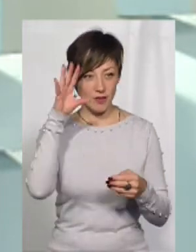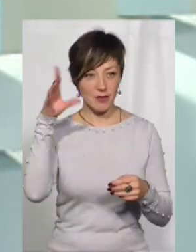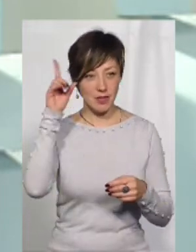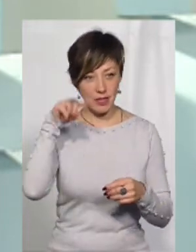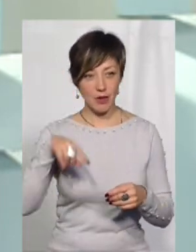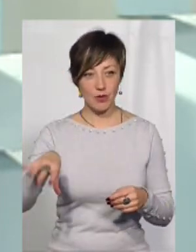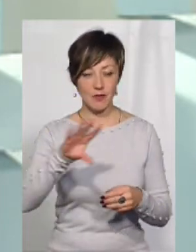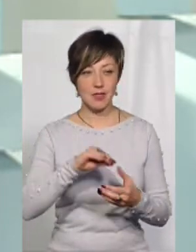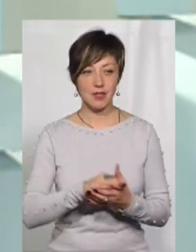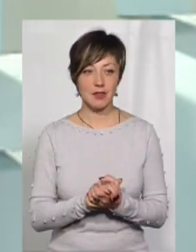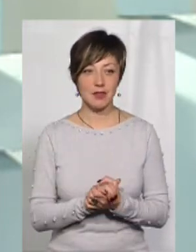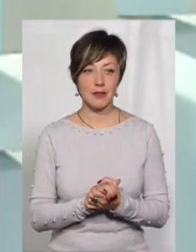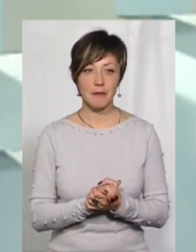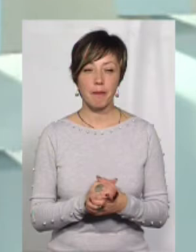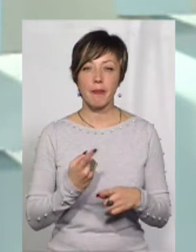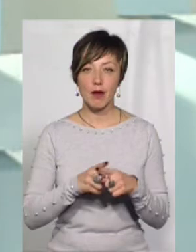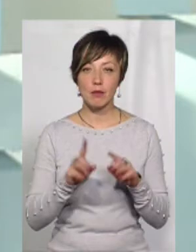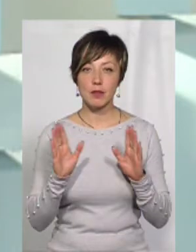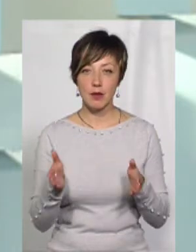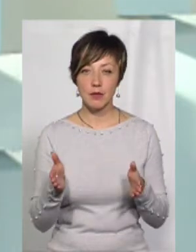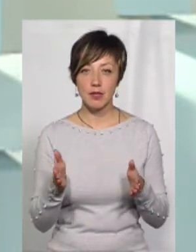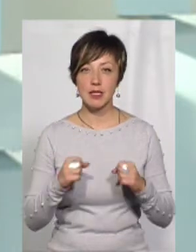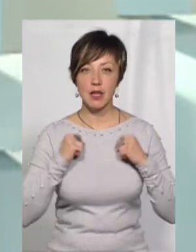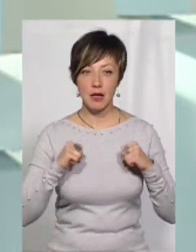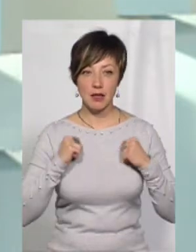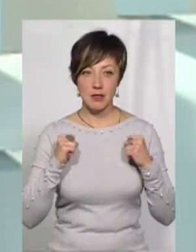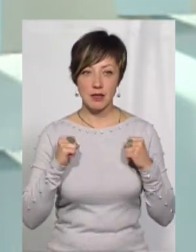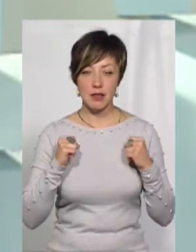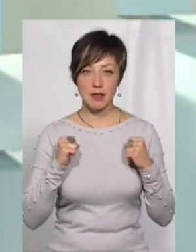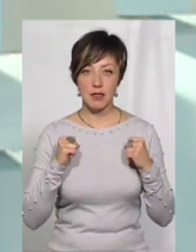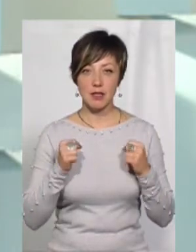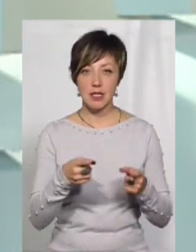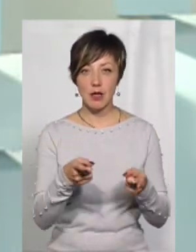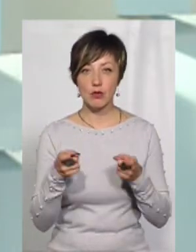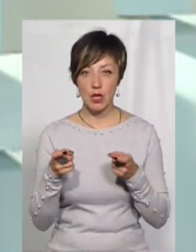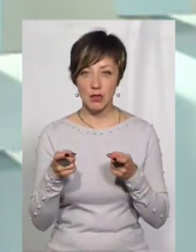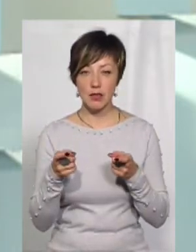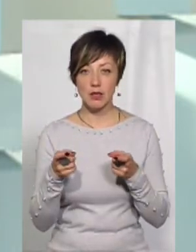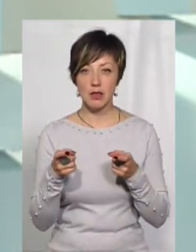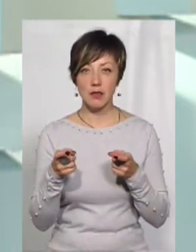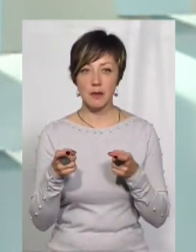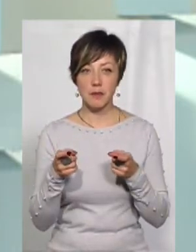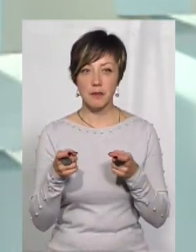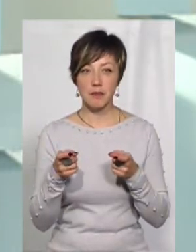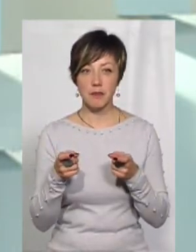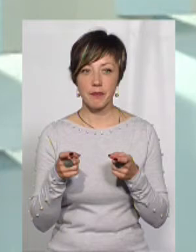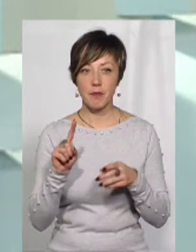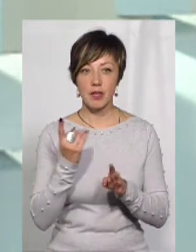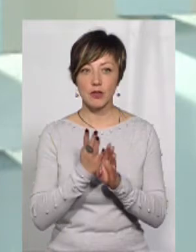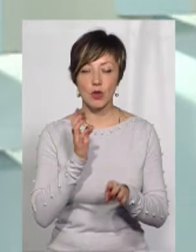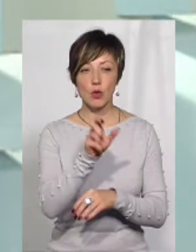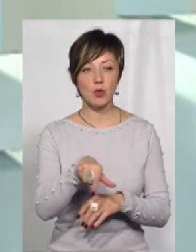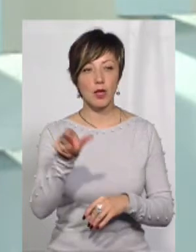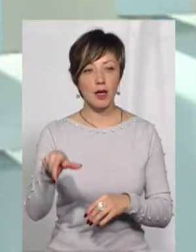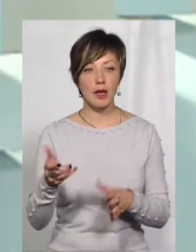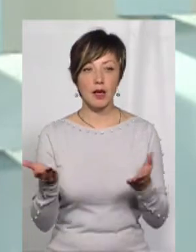знається. Звичайно. Угу. Тому ми будемо старатися залучати... Ну, насамперед,